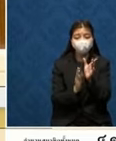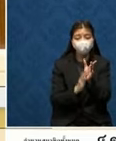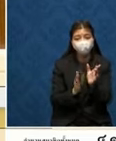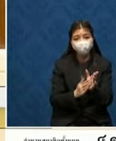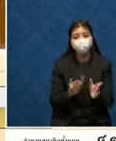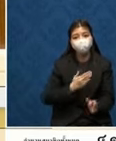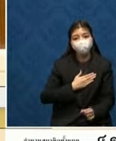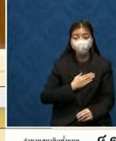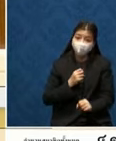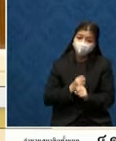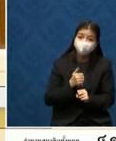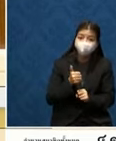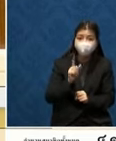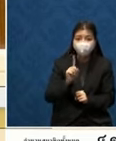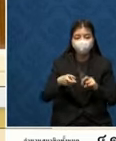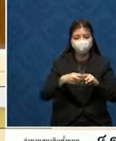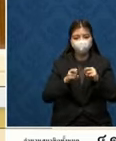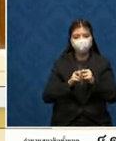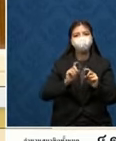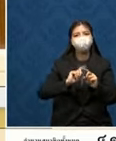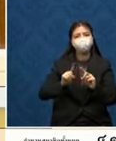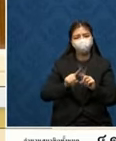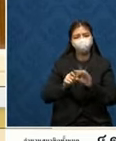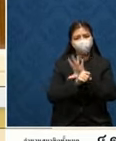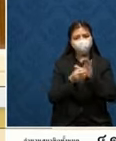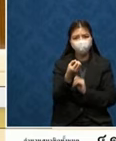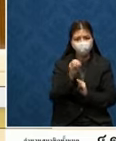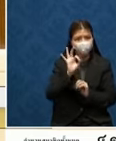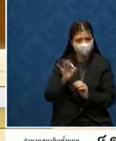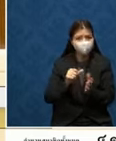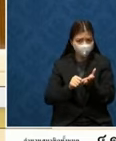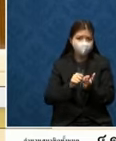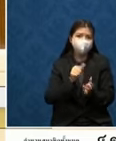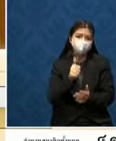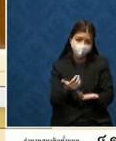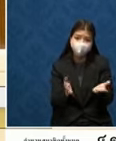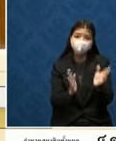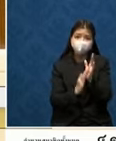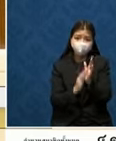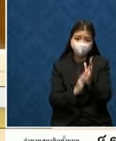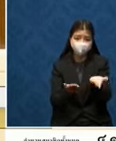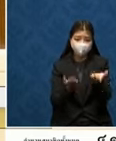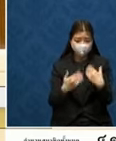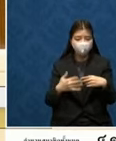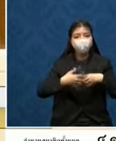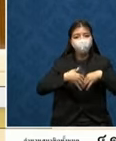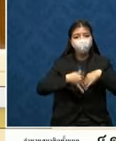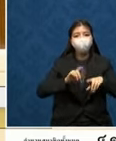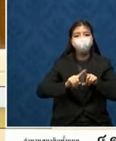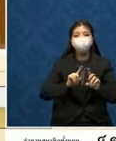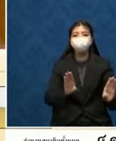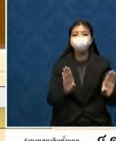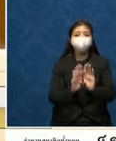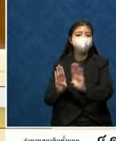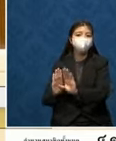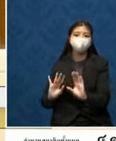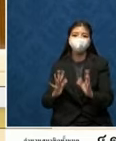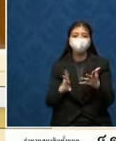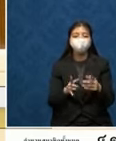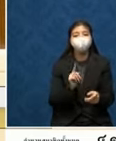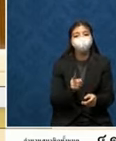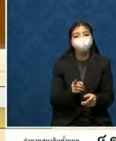ไปว่าทำได้ยังไงการแก้ปัญหาโควิด- 19ทำยังไงประชาชนอยู่ได้ทำยังไงโรงงานอุตสาหกรรมไม่ต้องปิดงานไม่ต้องปิด